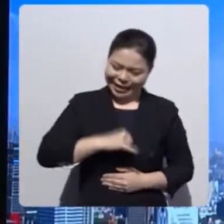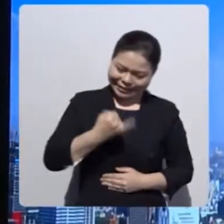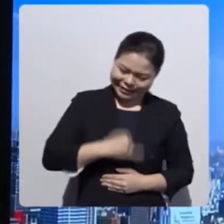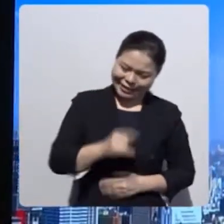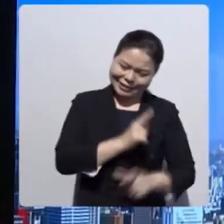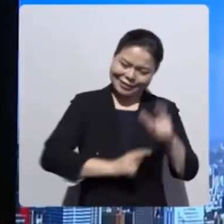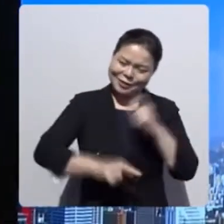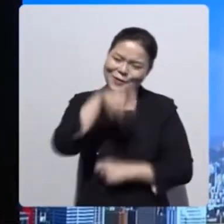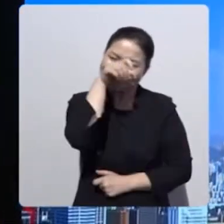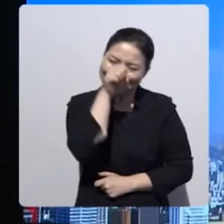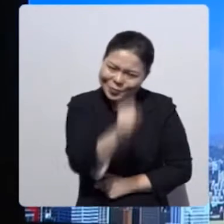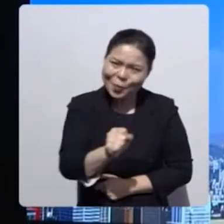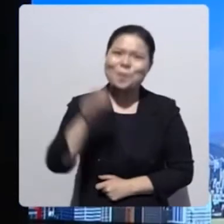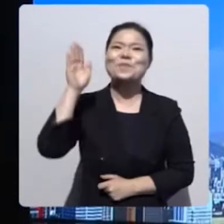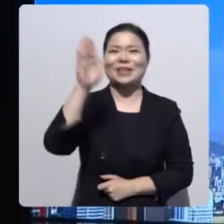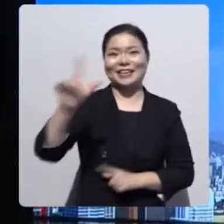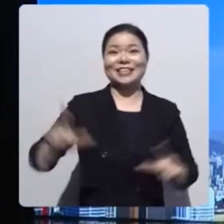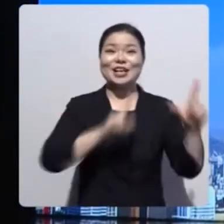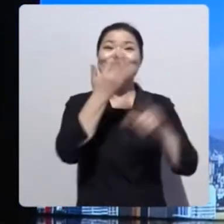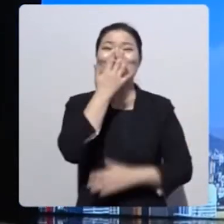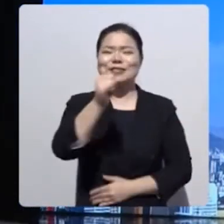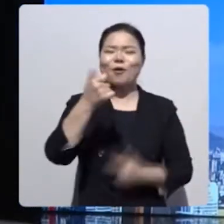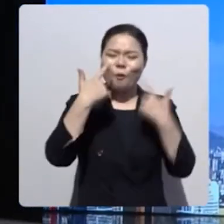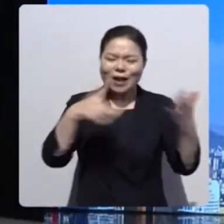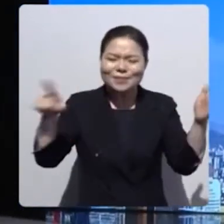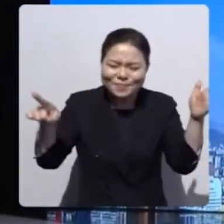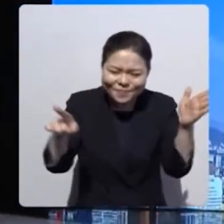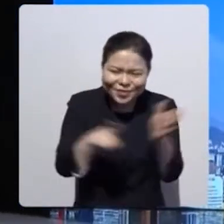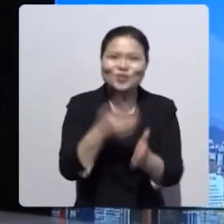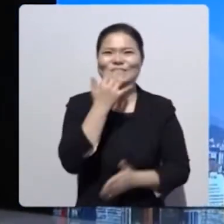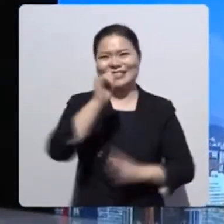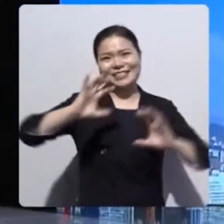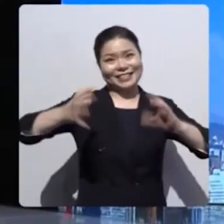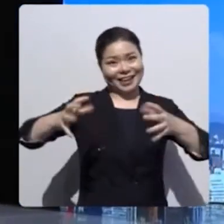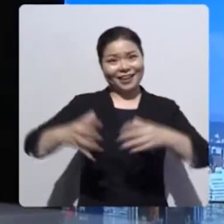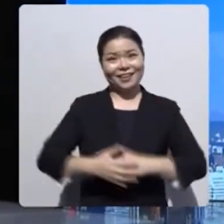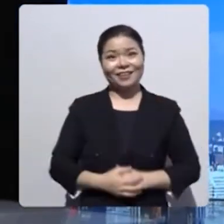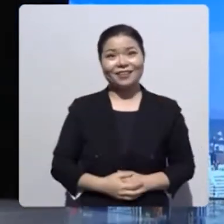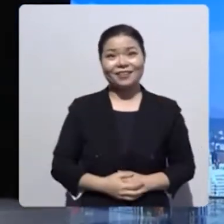더 나은 미래에서 살 것이라는 확신이 있는 나라입니다.